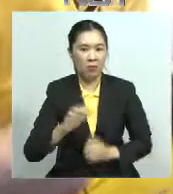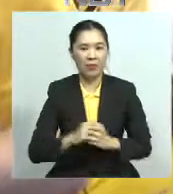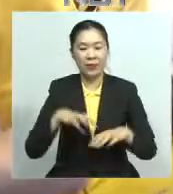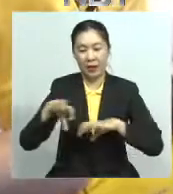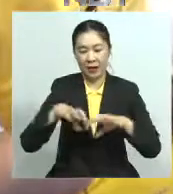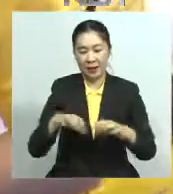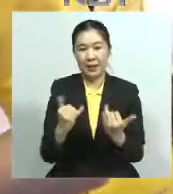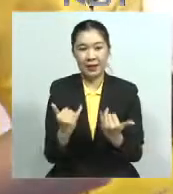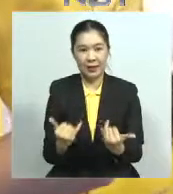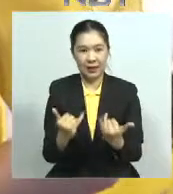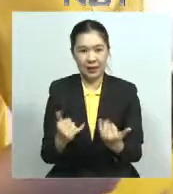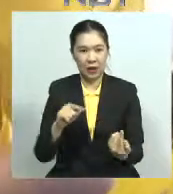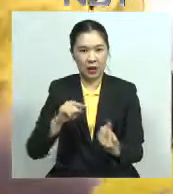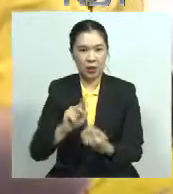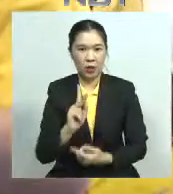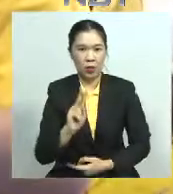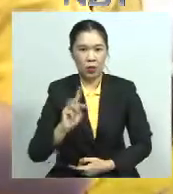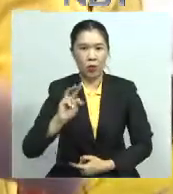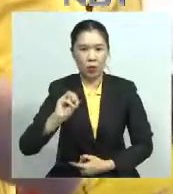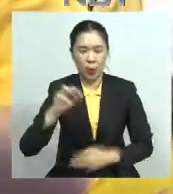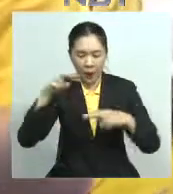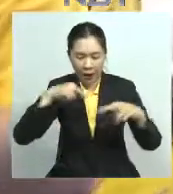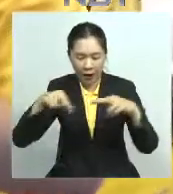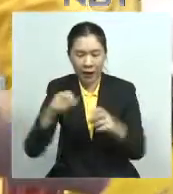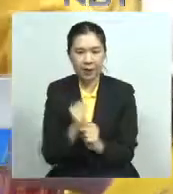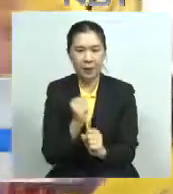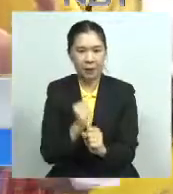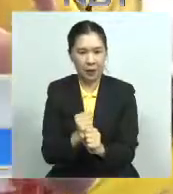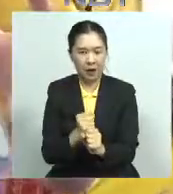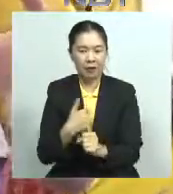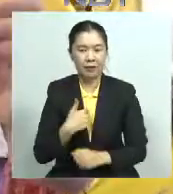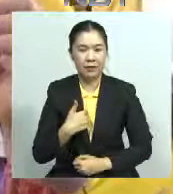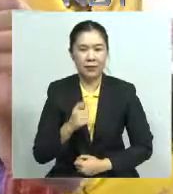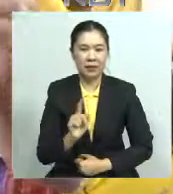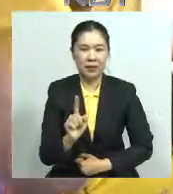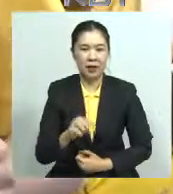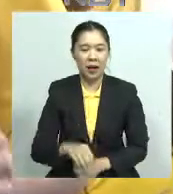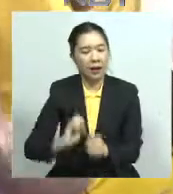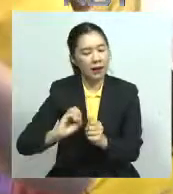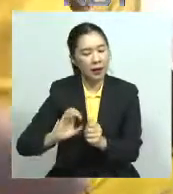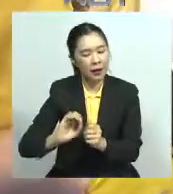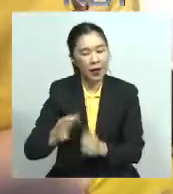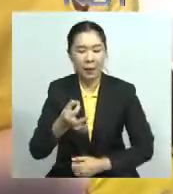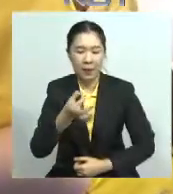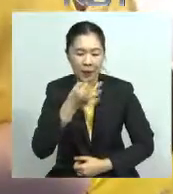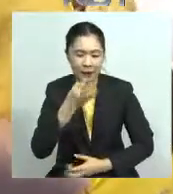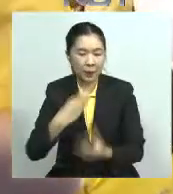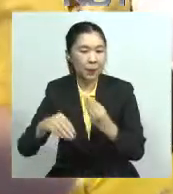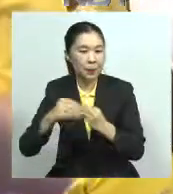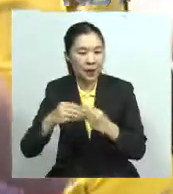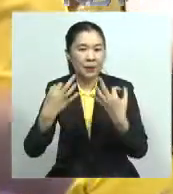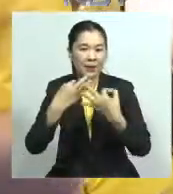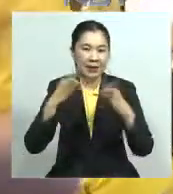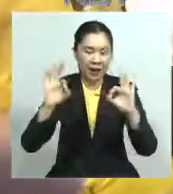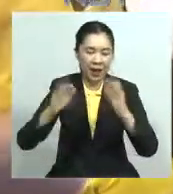านครั้งนี้นะครับทางกรมการจัดหางานจัดหนักจัดเต็มนะครับมีการรวบรวมการแนะนำอาชีพอิสระอาชีพเสริมการท